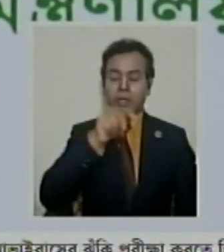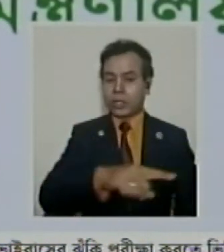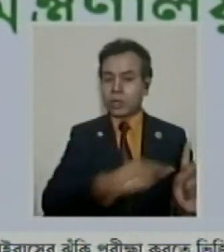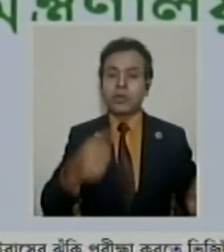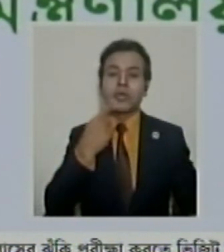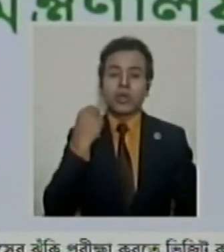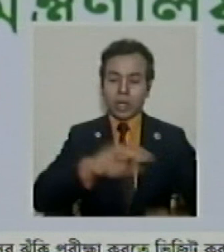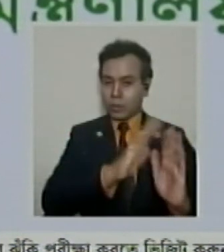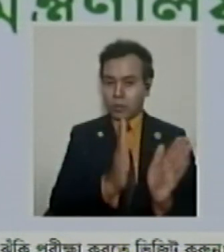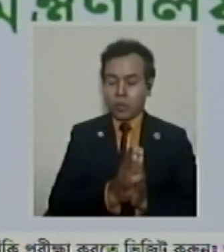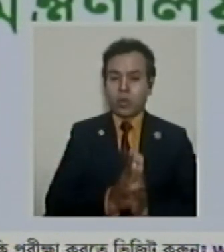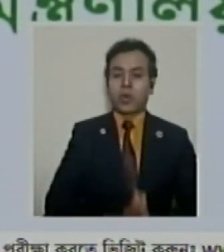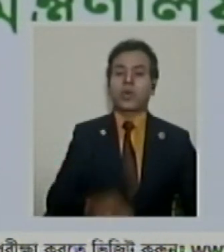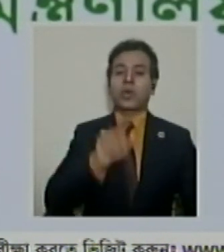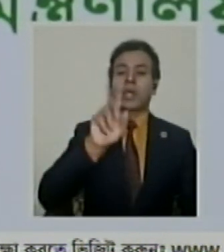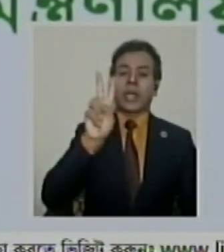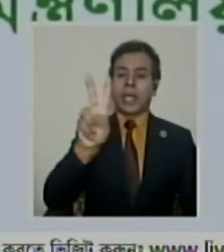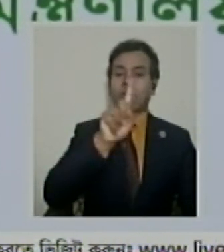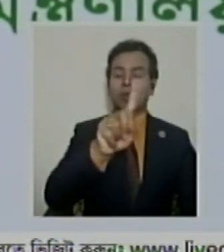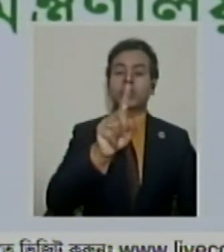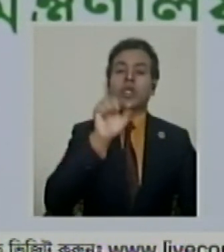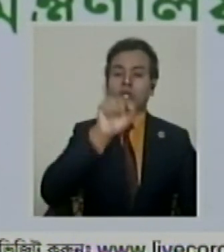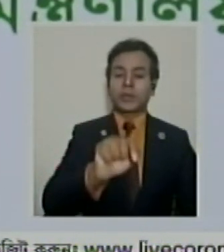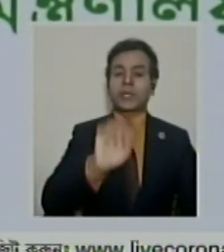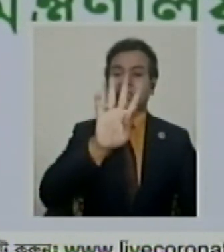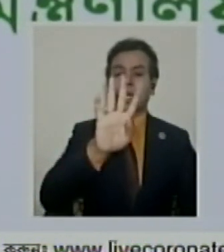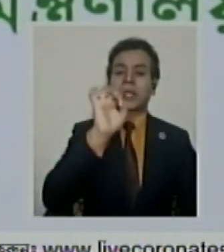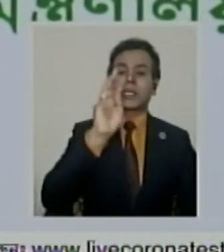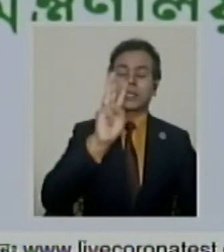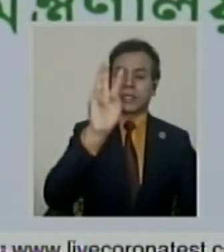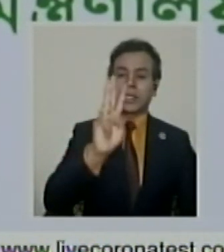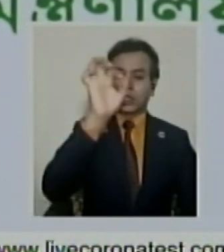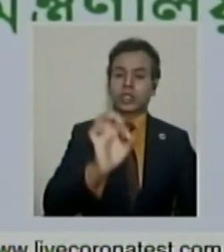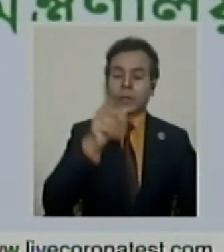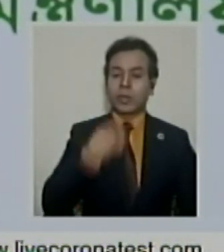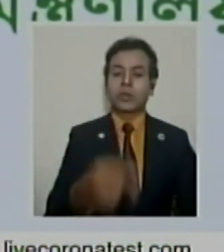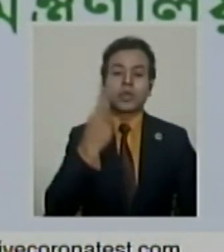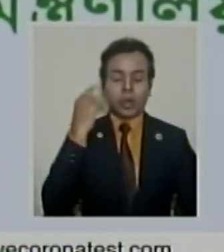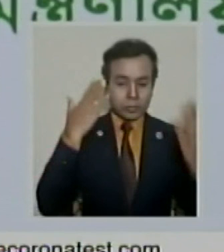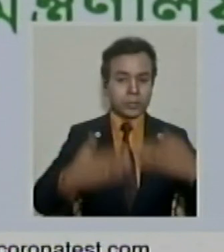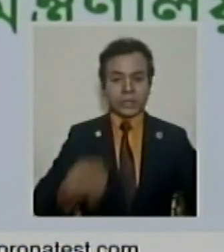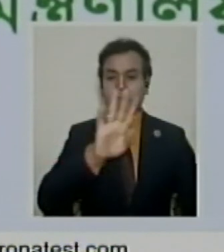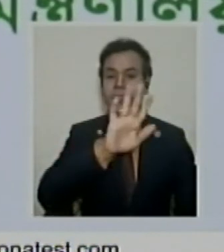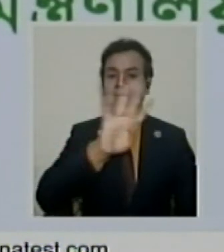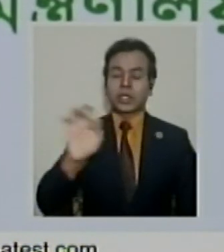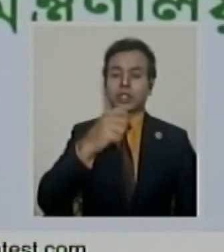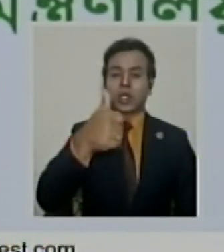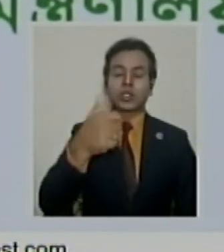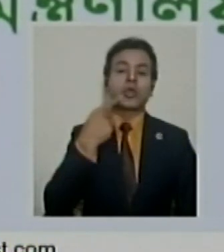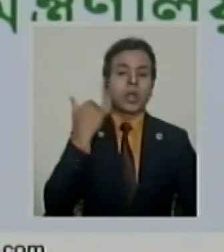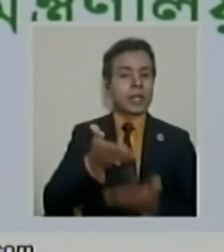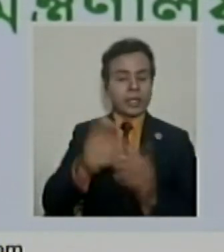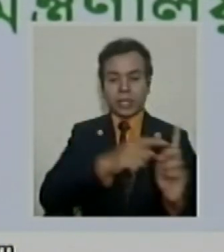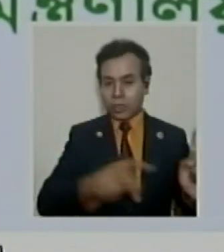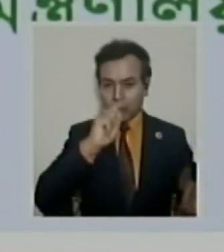47,153 জন। শনাক্তের হার 24 ঘন্টায় 21.43%।